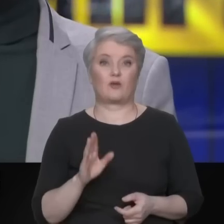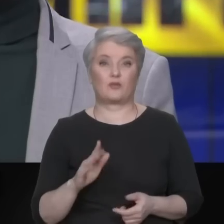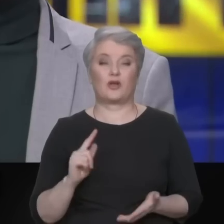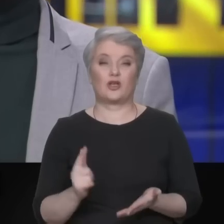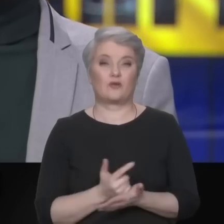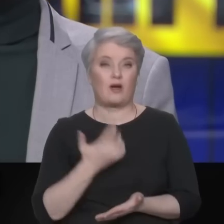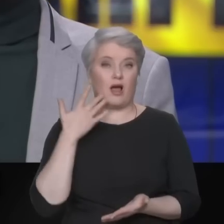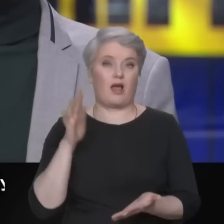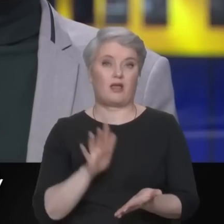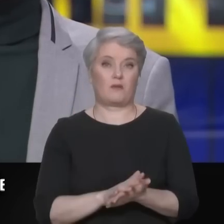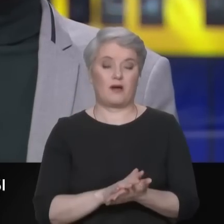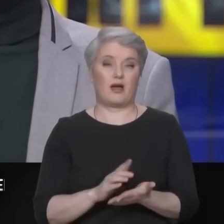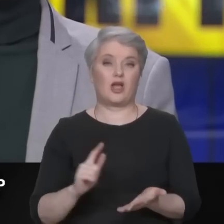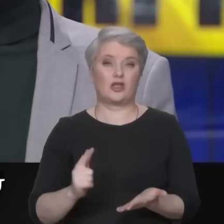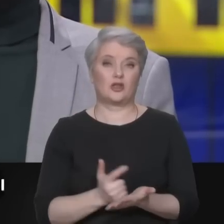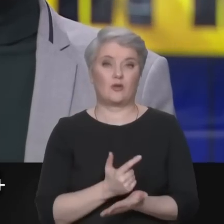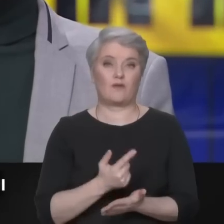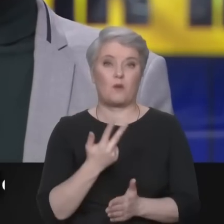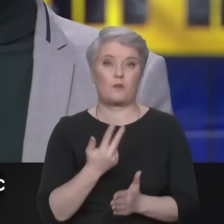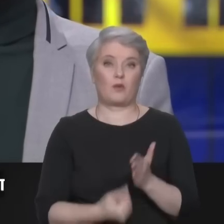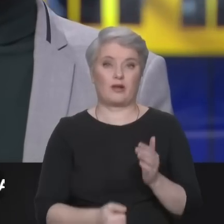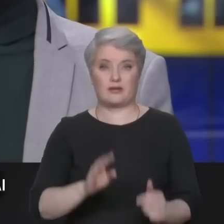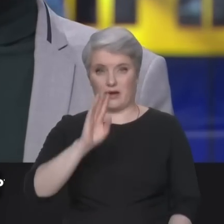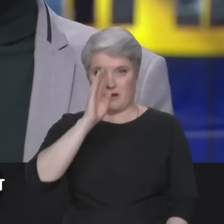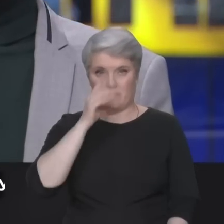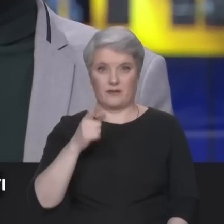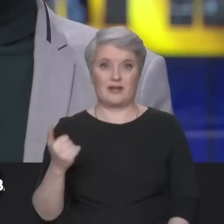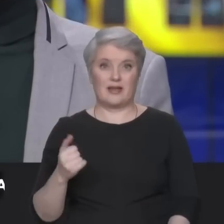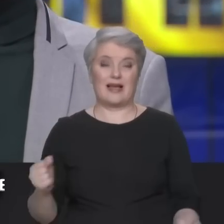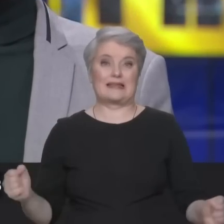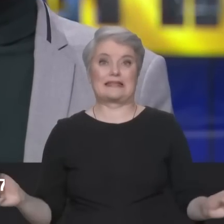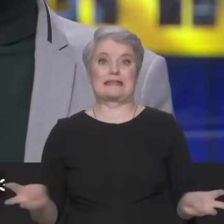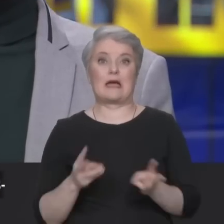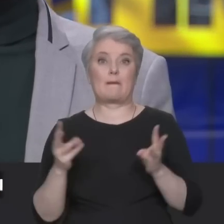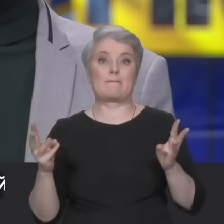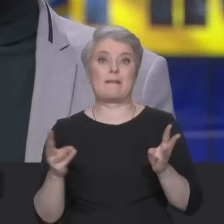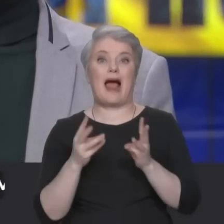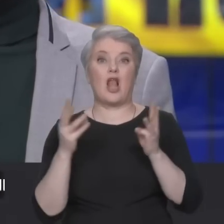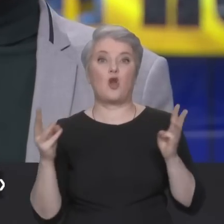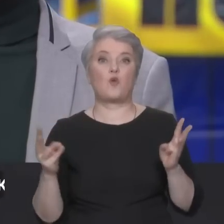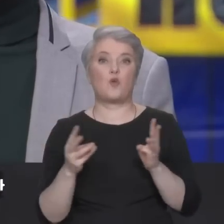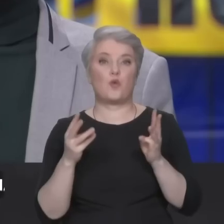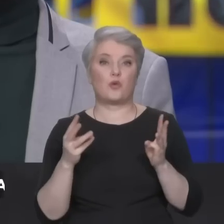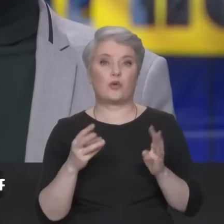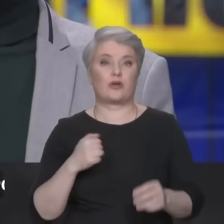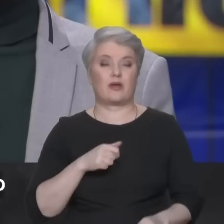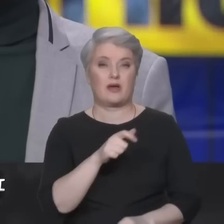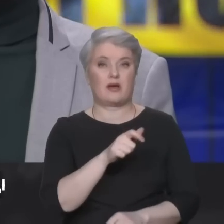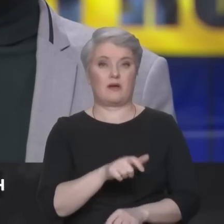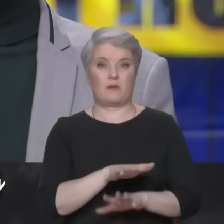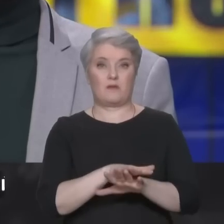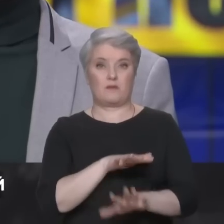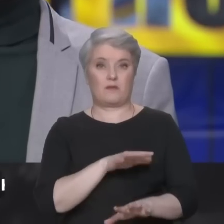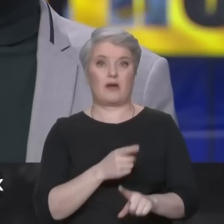чергова ганьба, чергова поразка ворога. Тому, в принципі, вони зараз спалюють і ті, хто зараз тримають Бахмут, ті збройні сили, ті